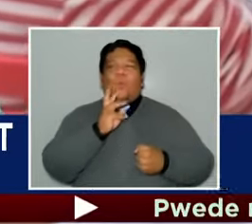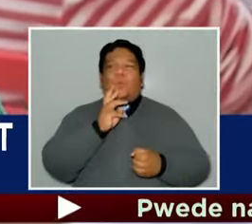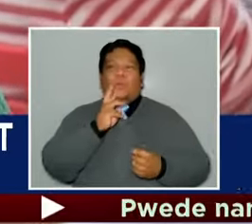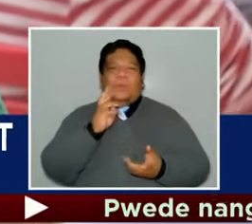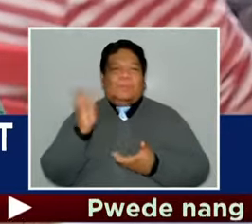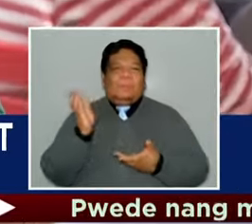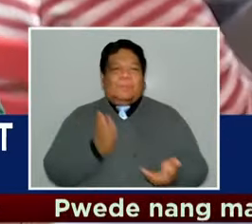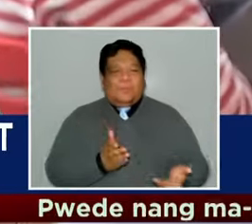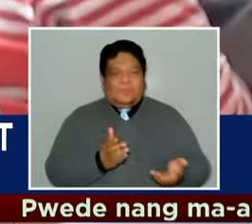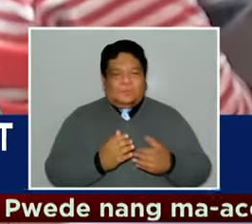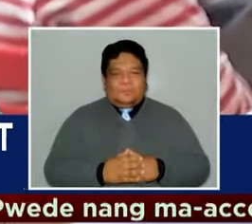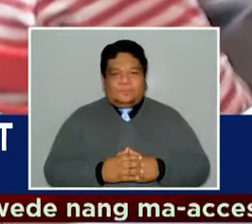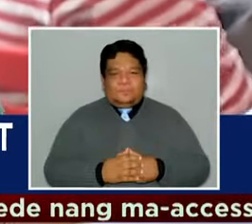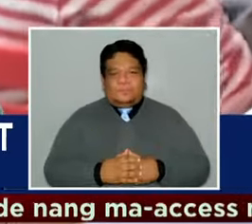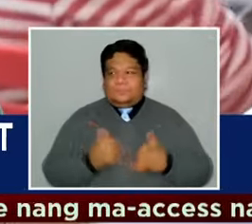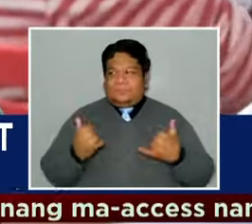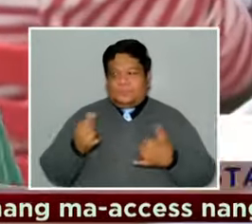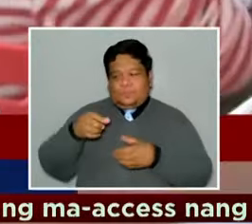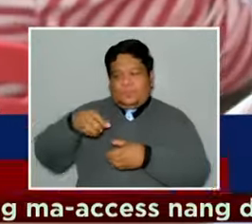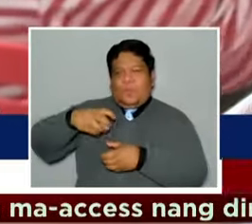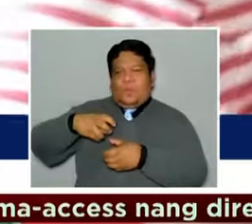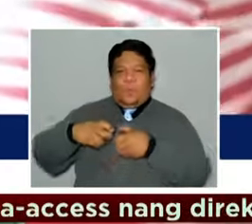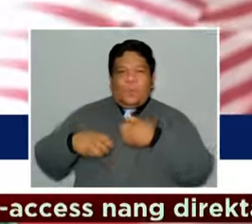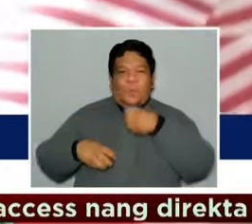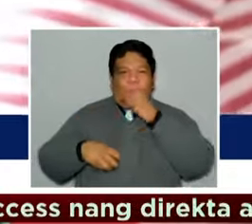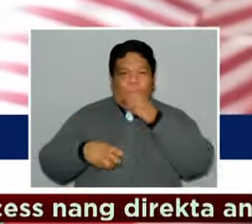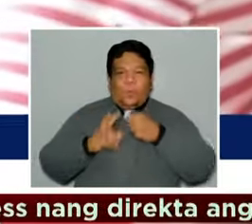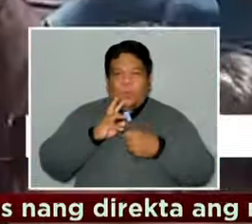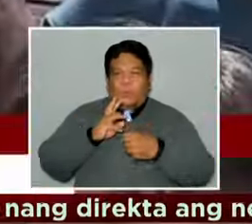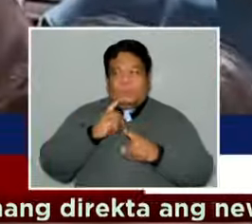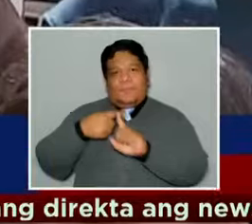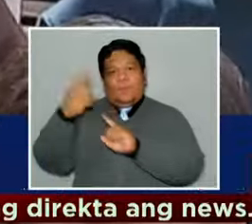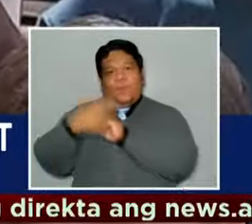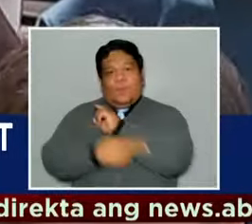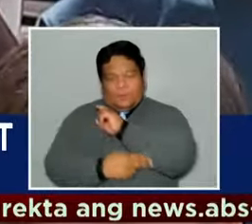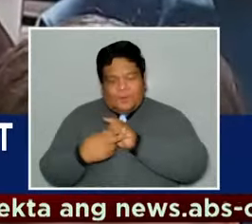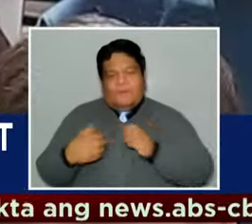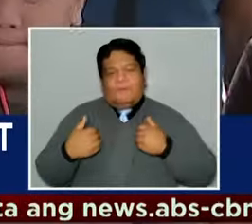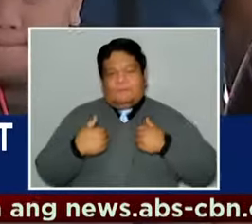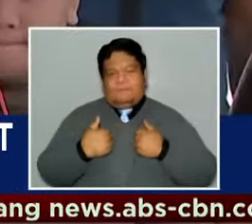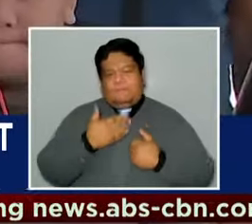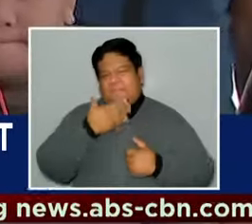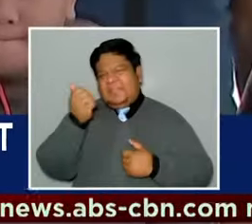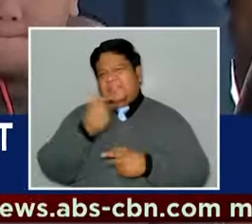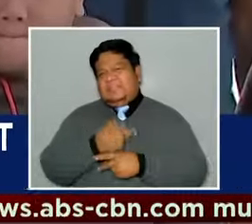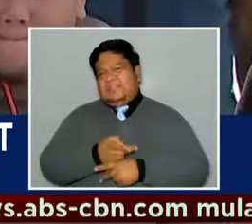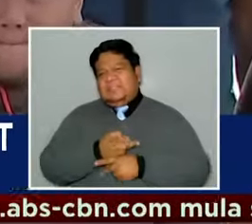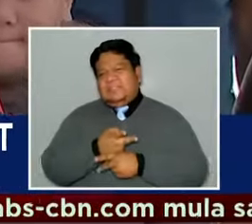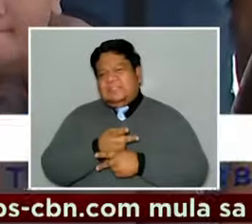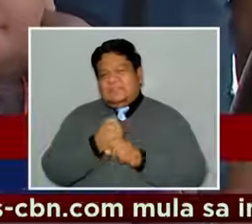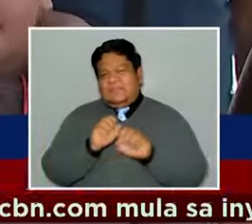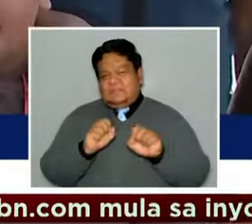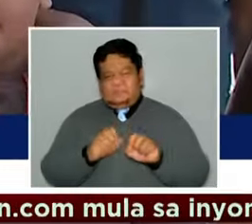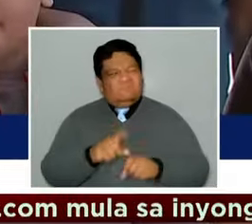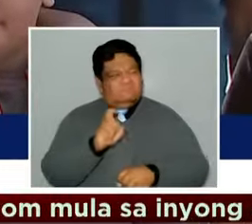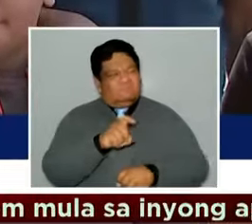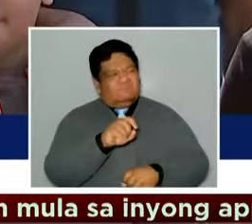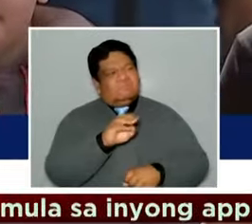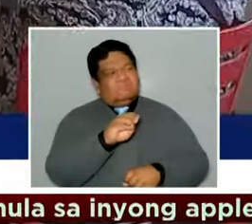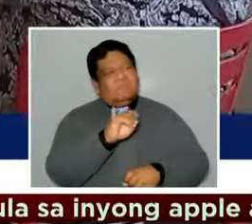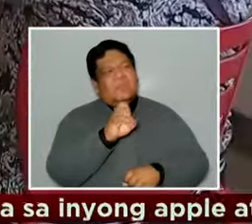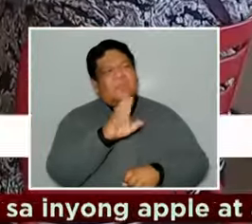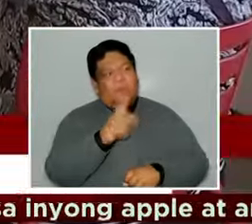naka 12 bottles na kami, meron pa kami sa, ano, sa hotel namin. Mas maganda yung safe. Puro mineral dapat, takot talaga, ingat